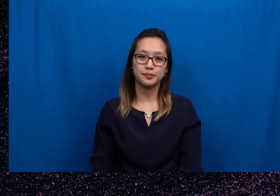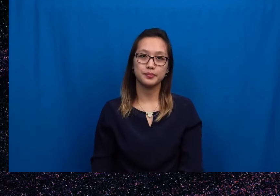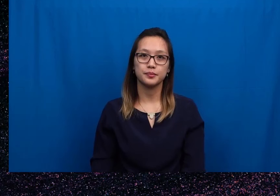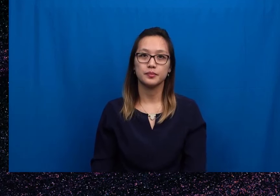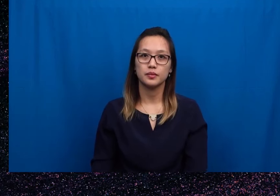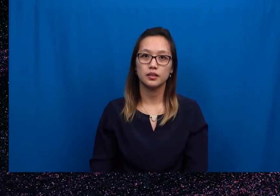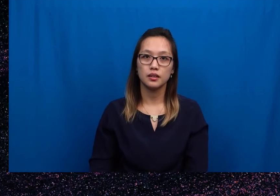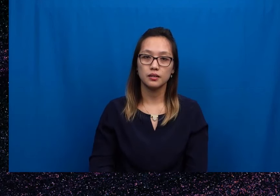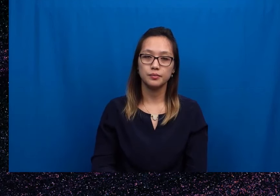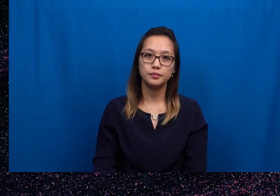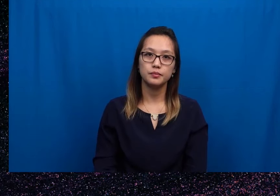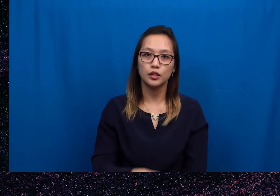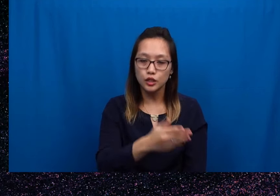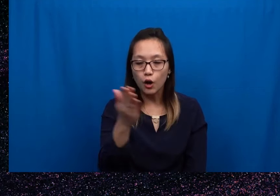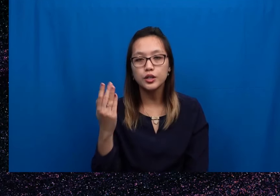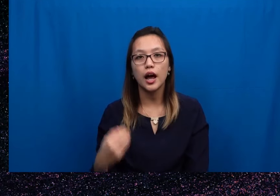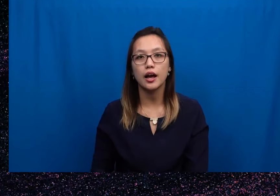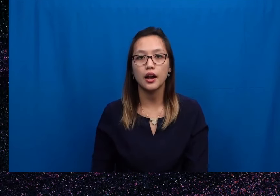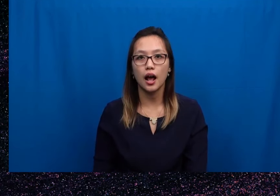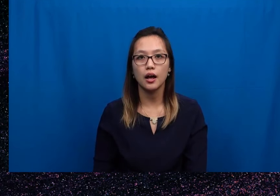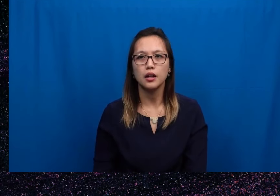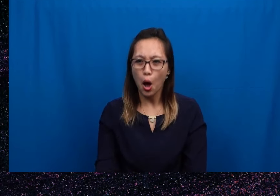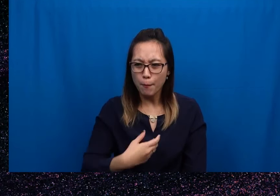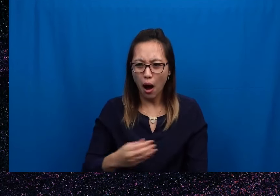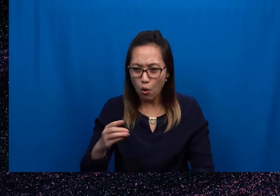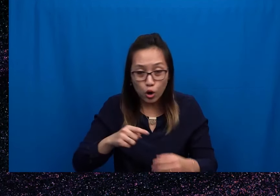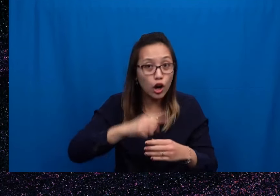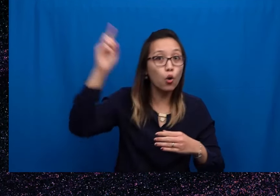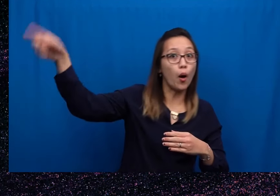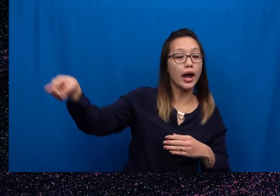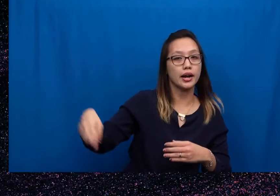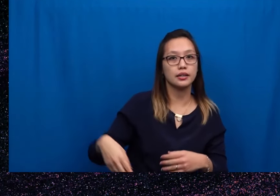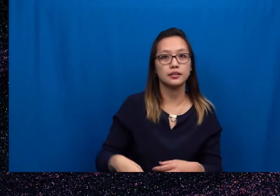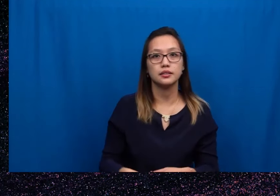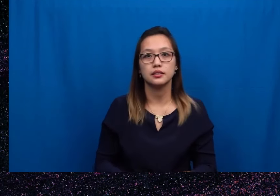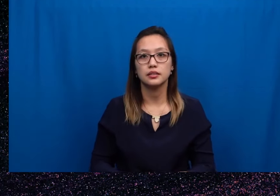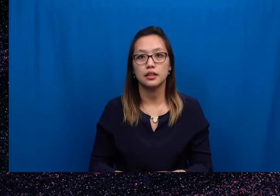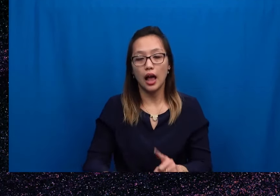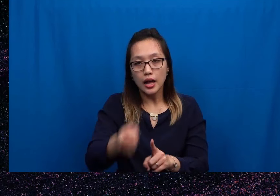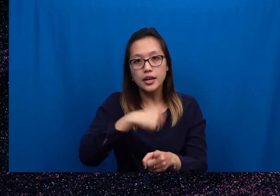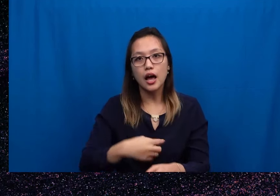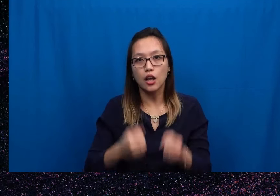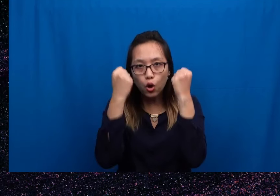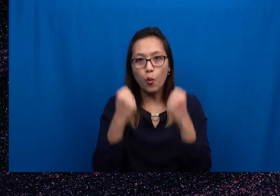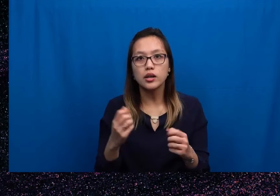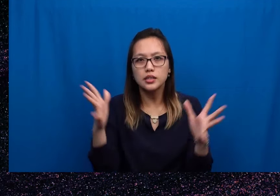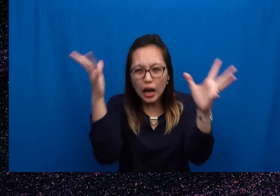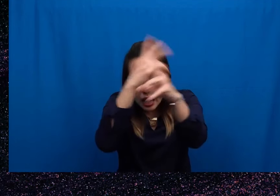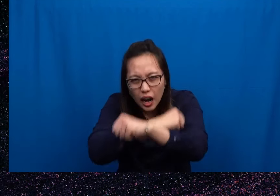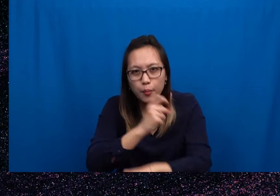Dan saudara ingin keluar dari kuasa kegelapan itu, kuasa maut itu.